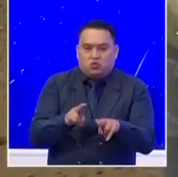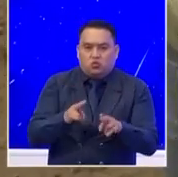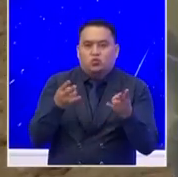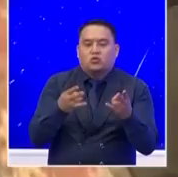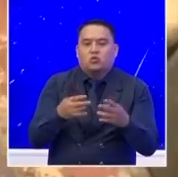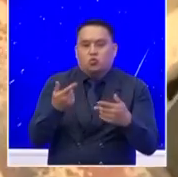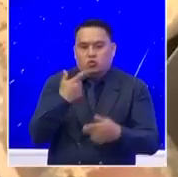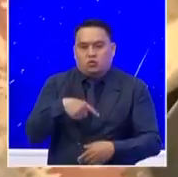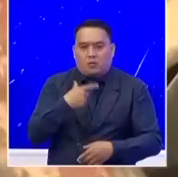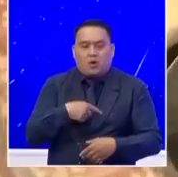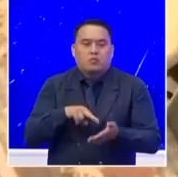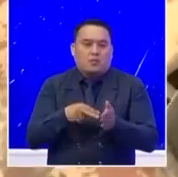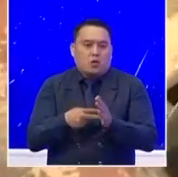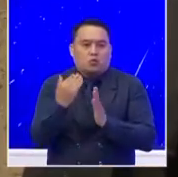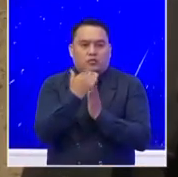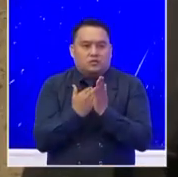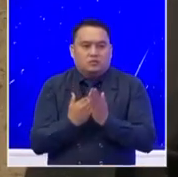работы в хозяйстве идут по плану.